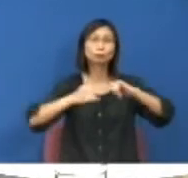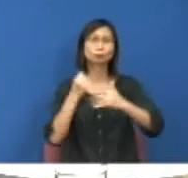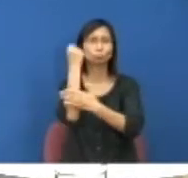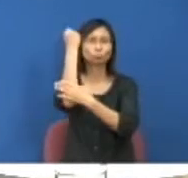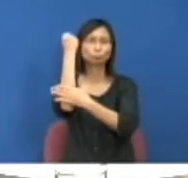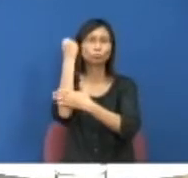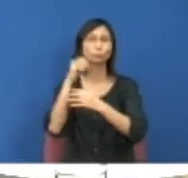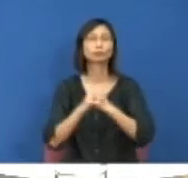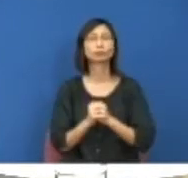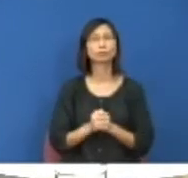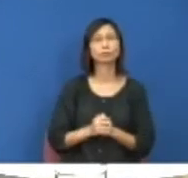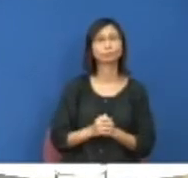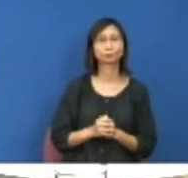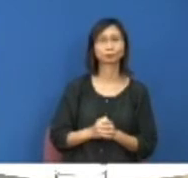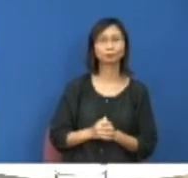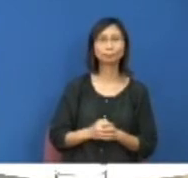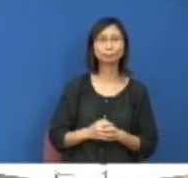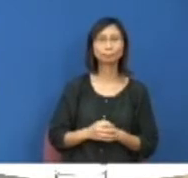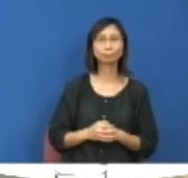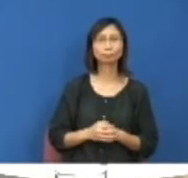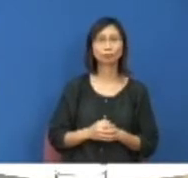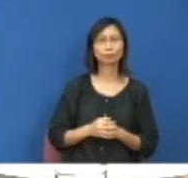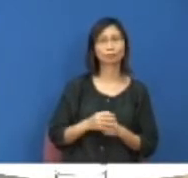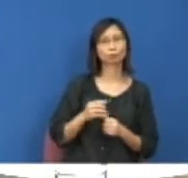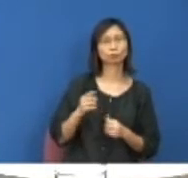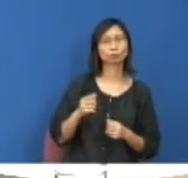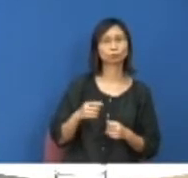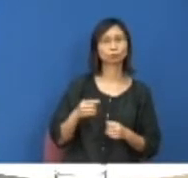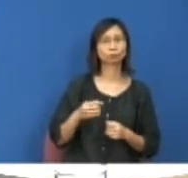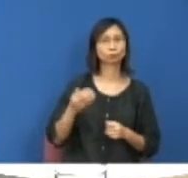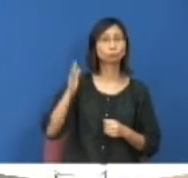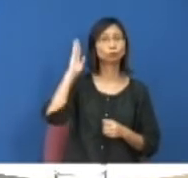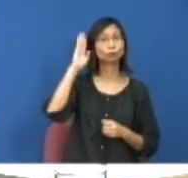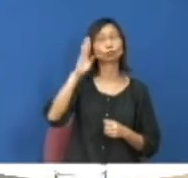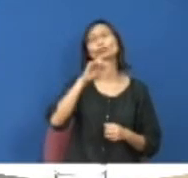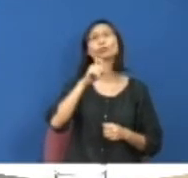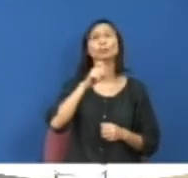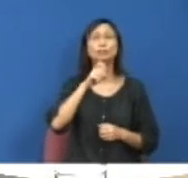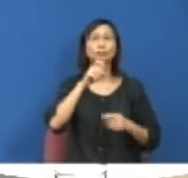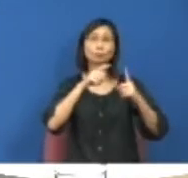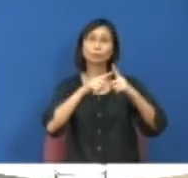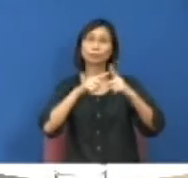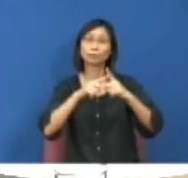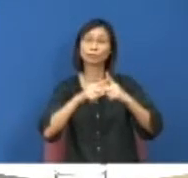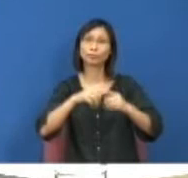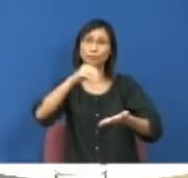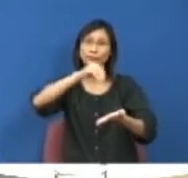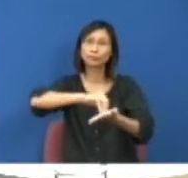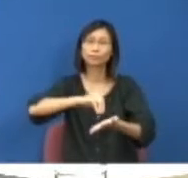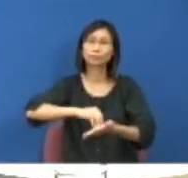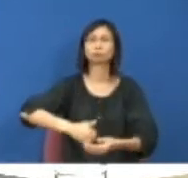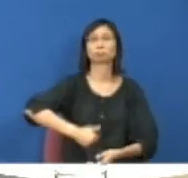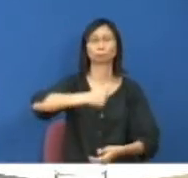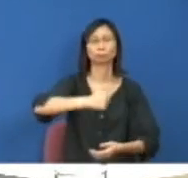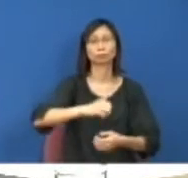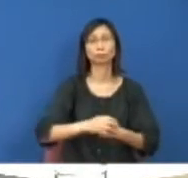時候，當然 當時的人會比我現在十倍，因為是那時候才會想到。他舉個例子這